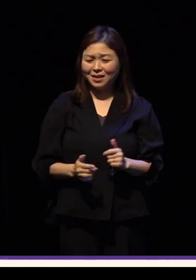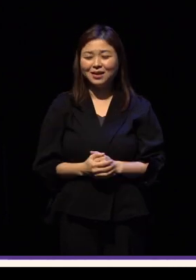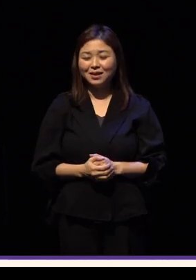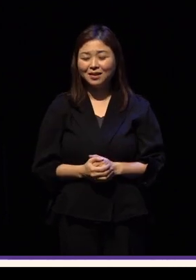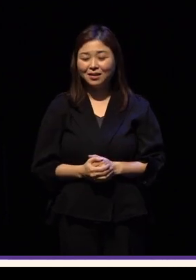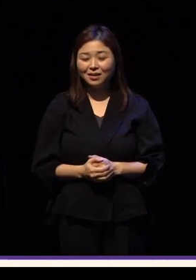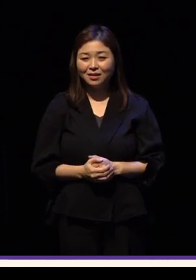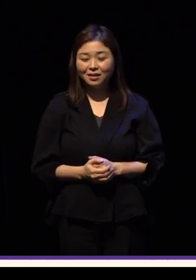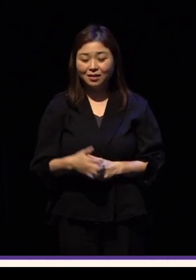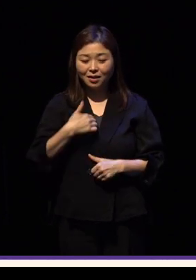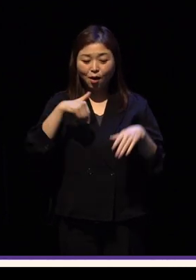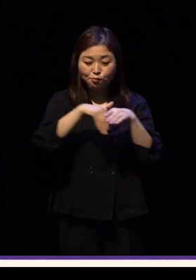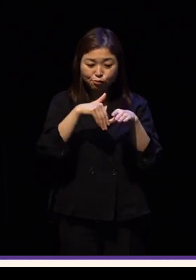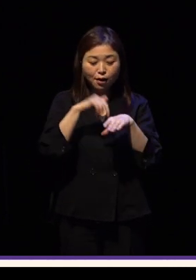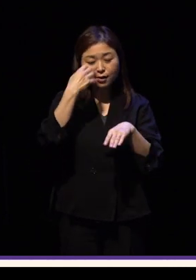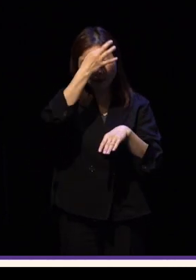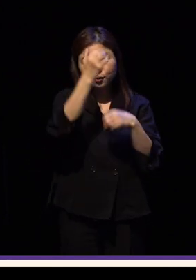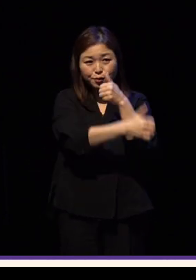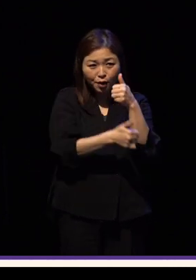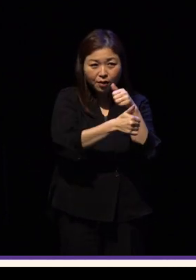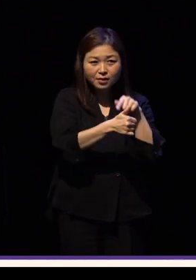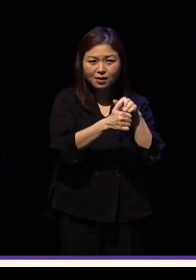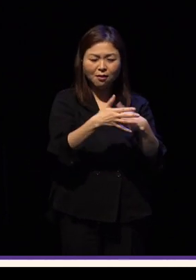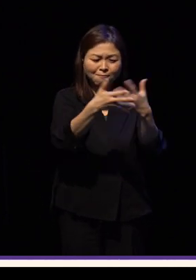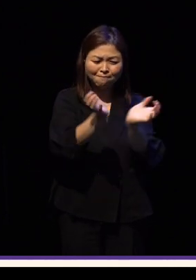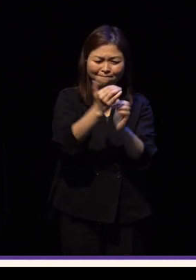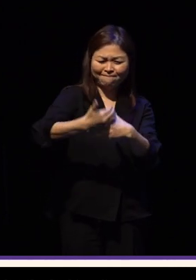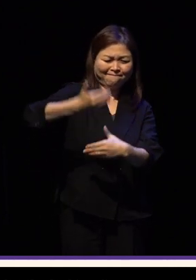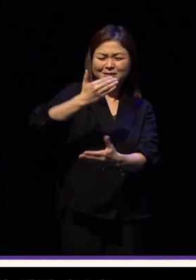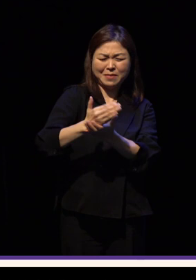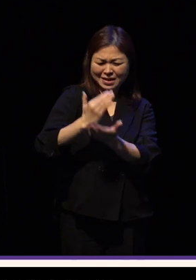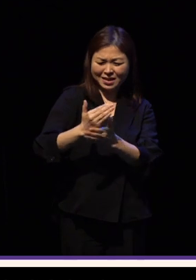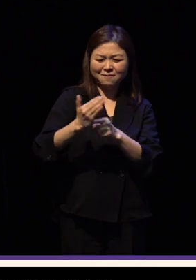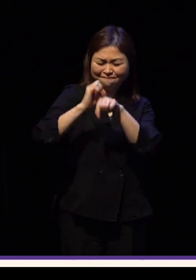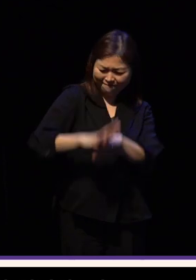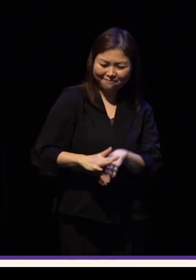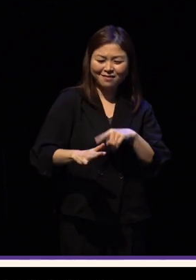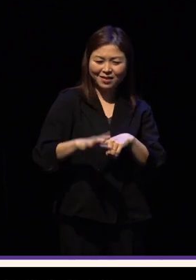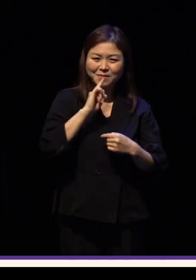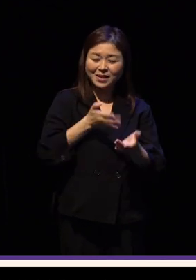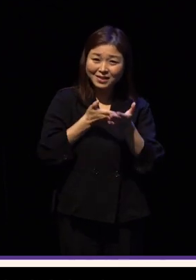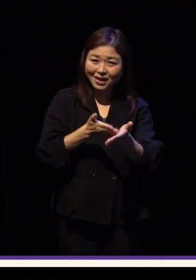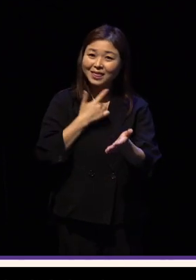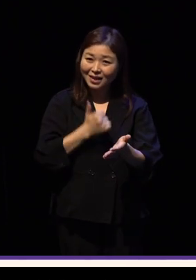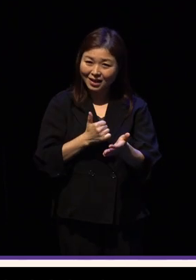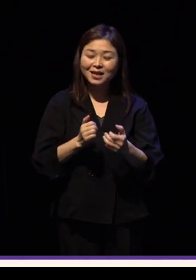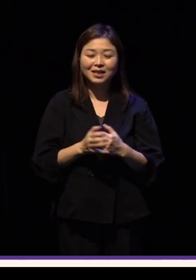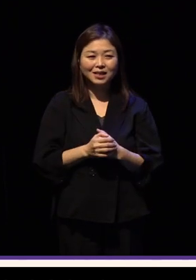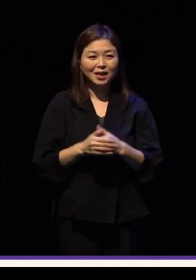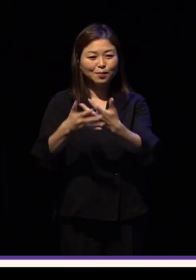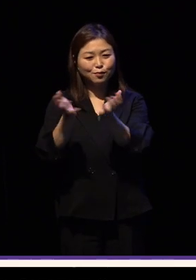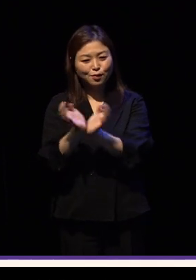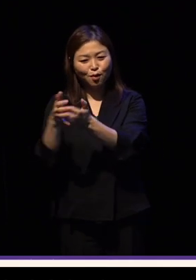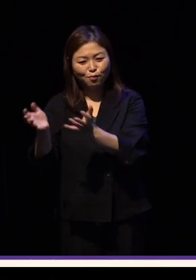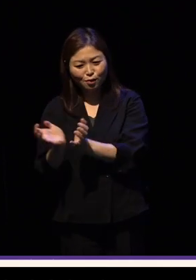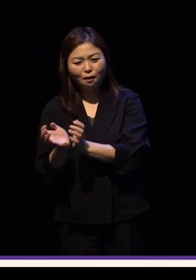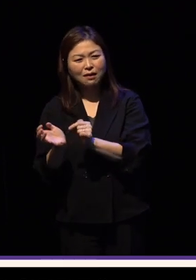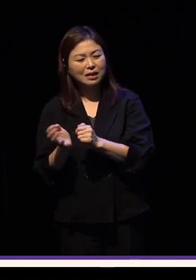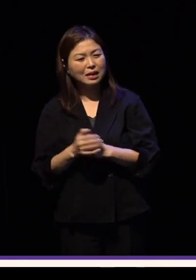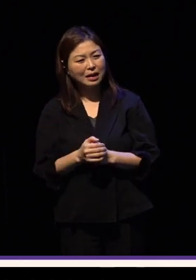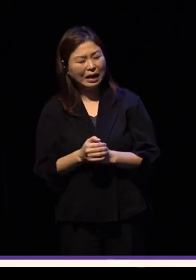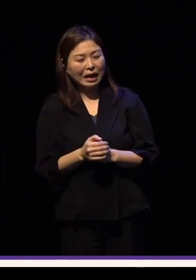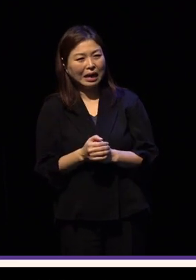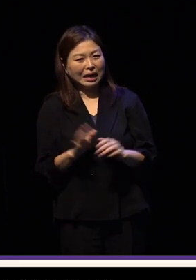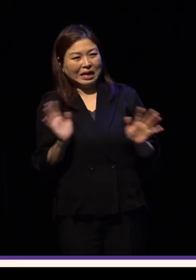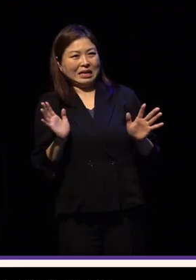마찬가지로 문화예술위원회에 와서 칸막이를 걷자라고 얘기를 했더니 부서 간에 칸막이를 걷자 그랬더니 뜨겁게